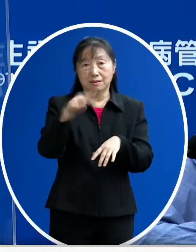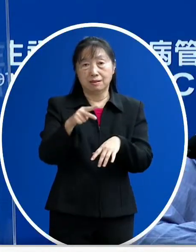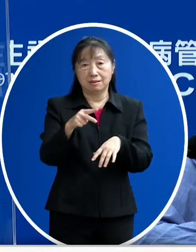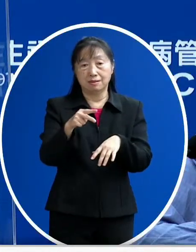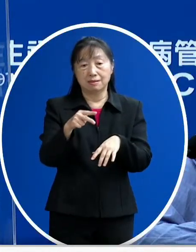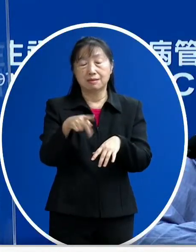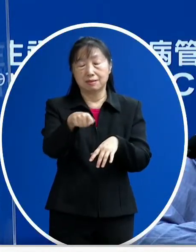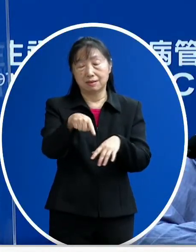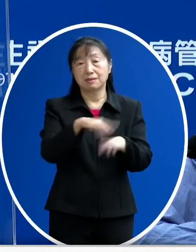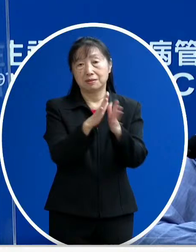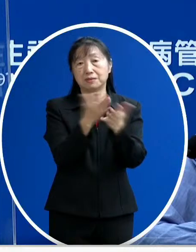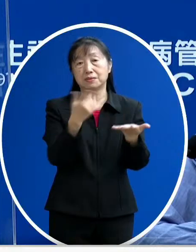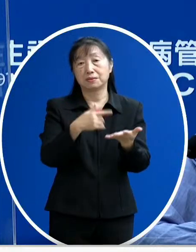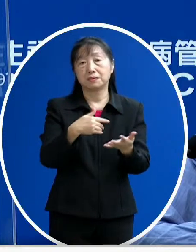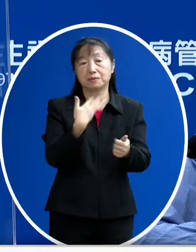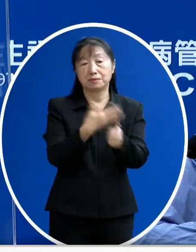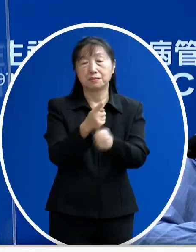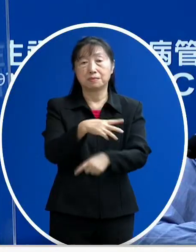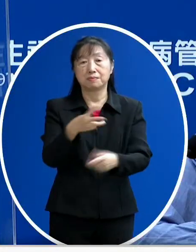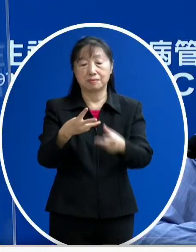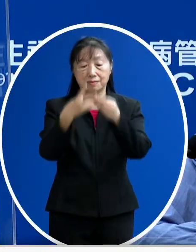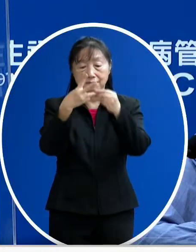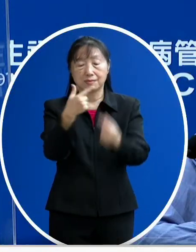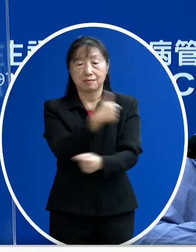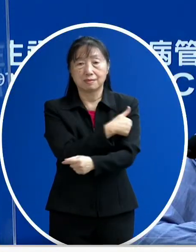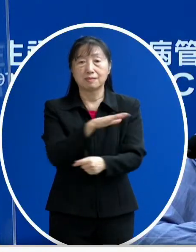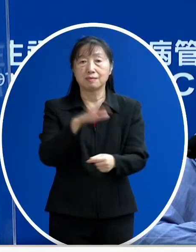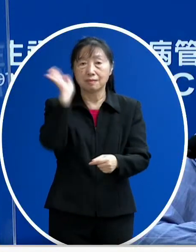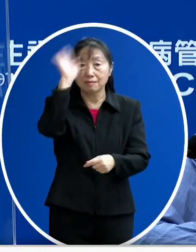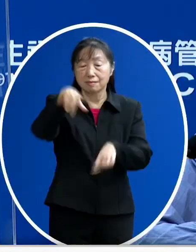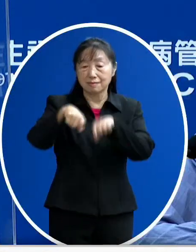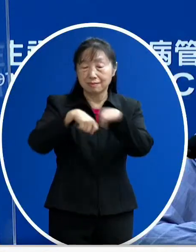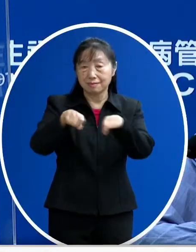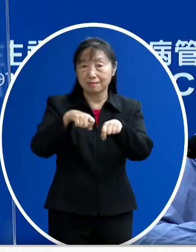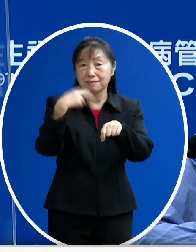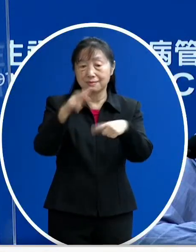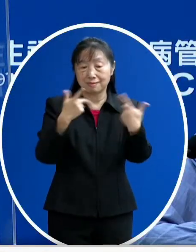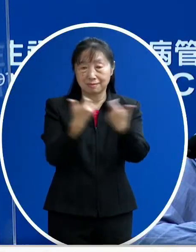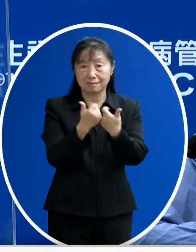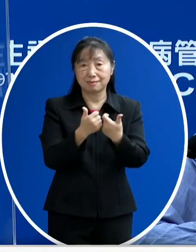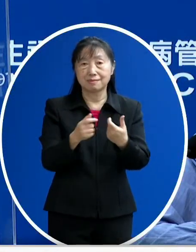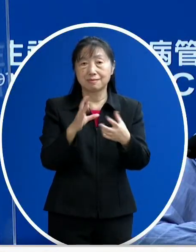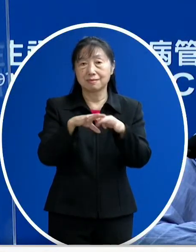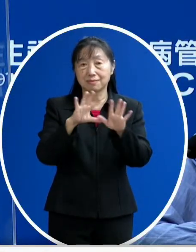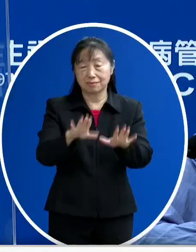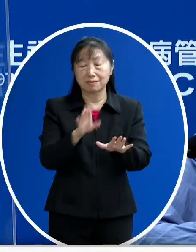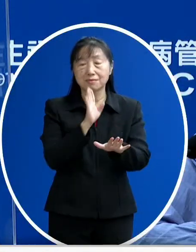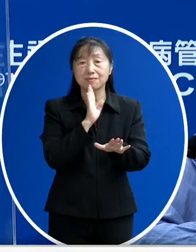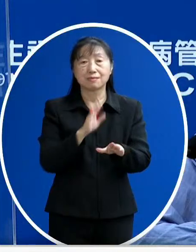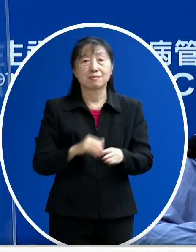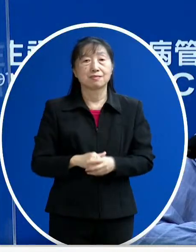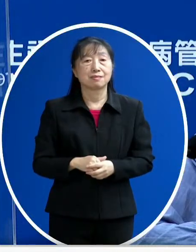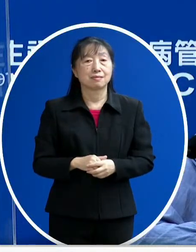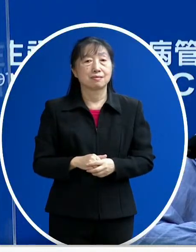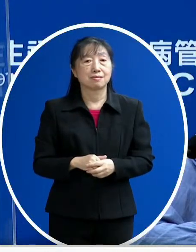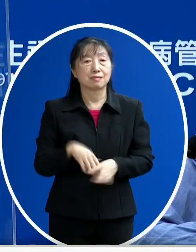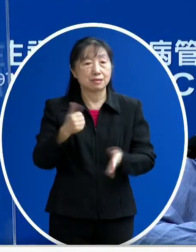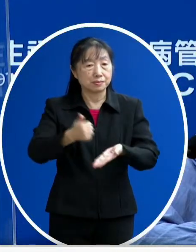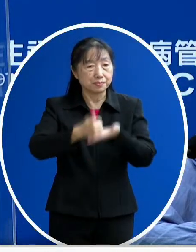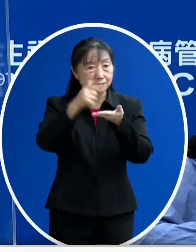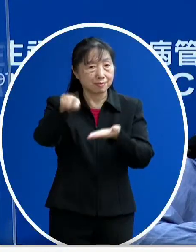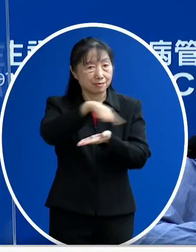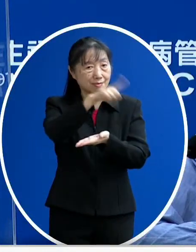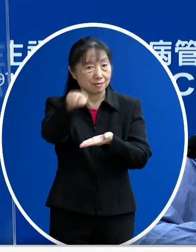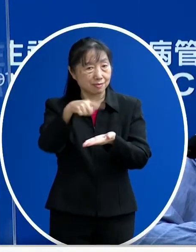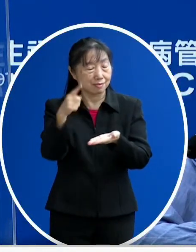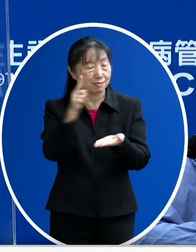使用。好、哦，那整体还是要看未来的规划。哦，那基本上还是可能朝向，哦，就尊重大家